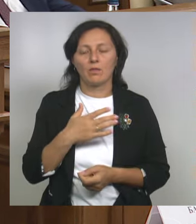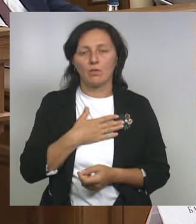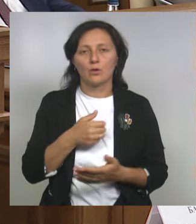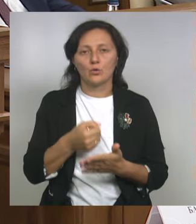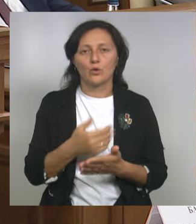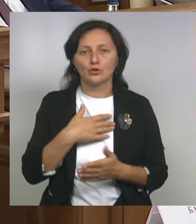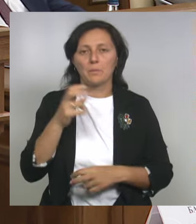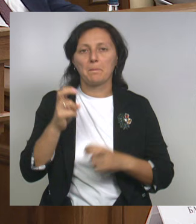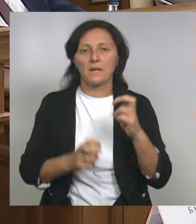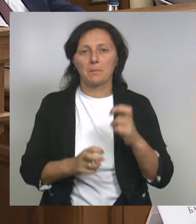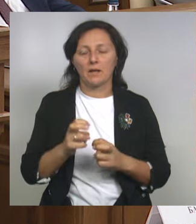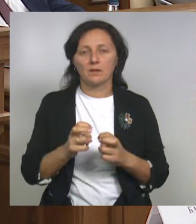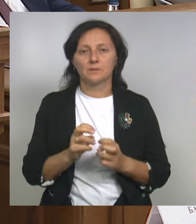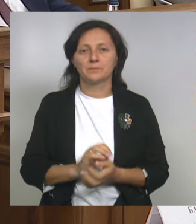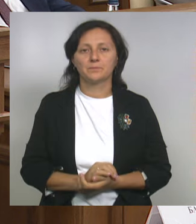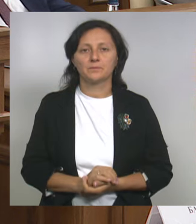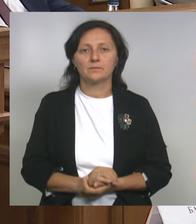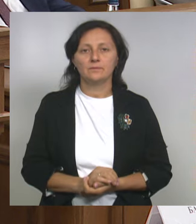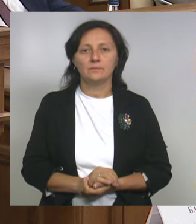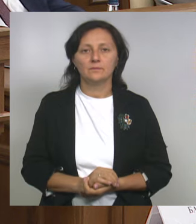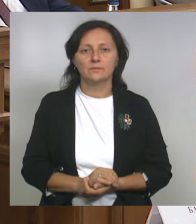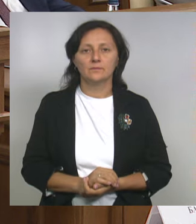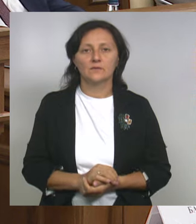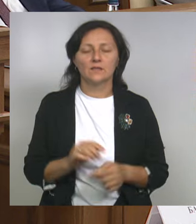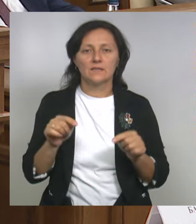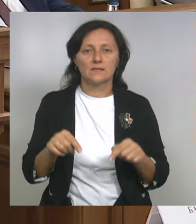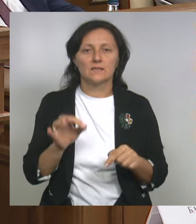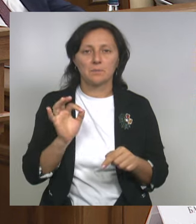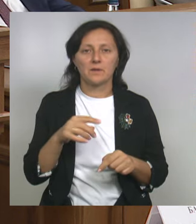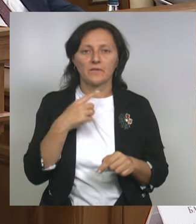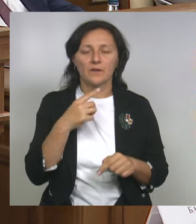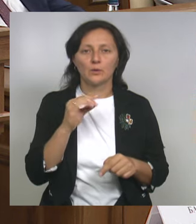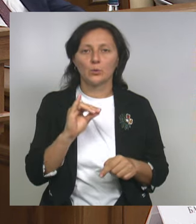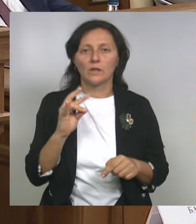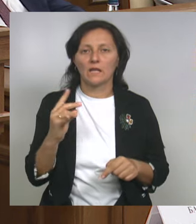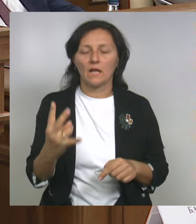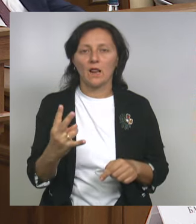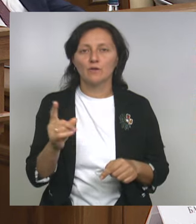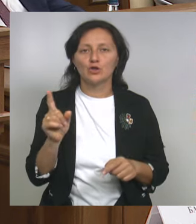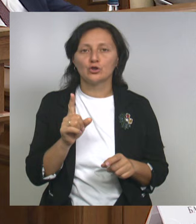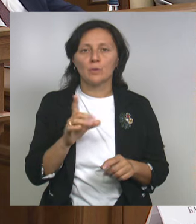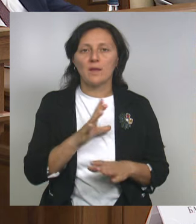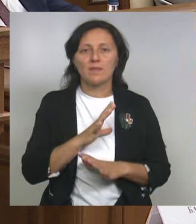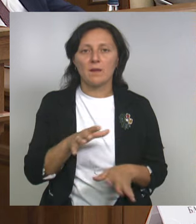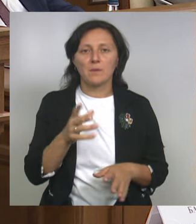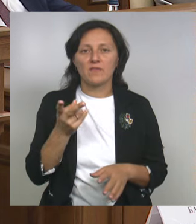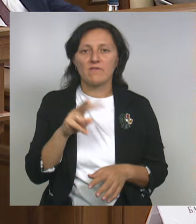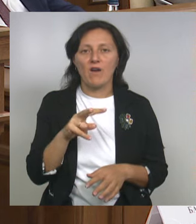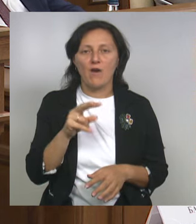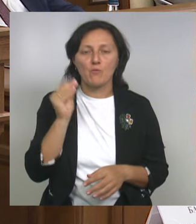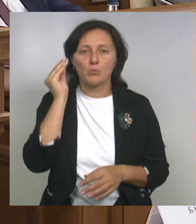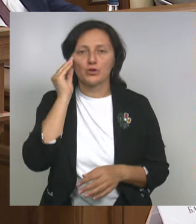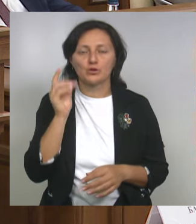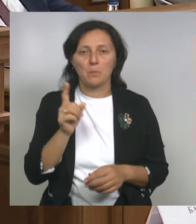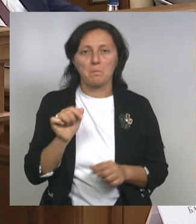до наших предприятий-работодателей. Потому что здесь правильно сказал Юрий Николаевич, чтобы не складывались избыточные ощущения, что мы сделаем